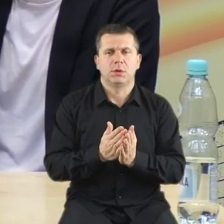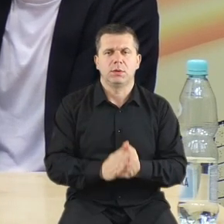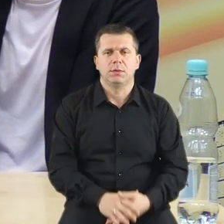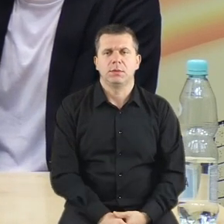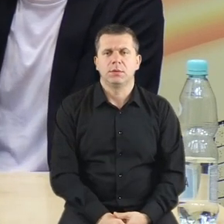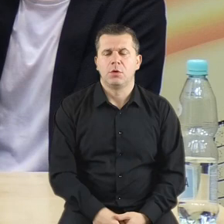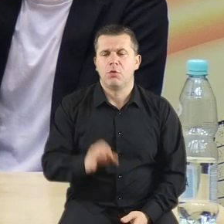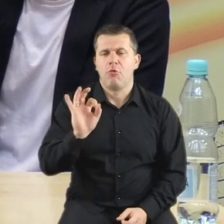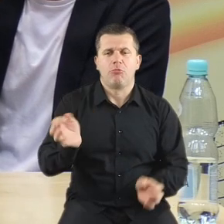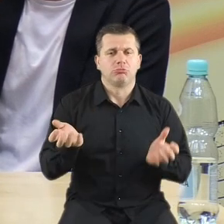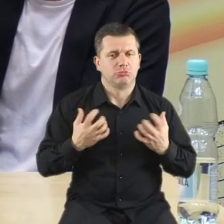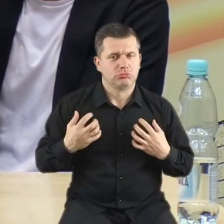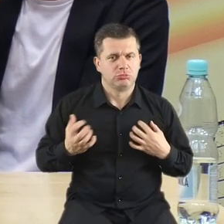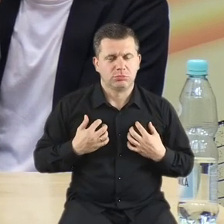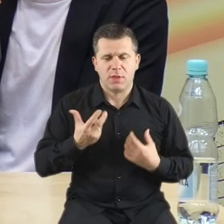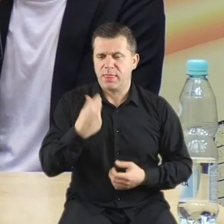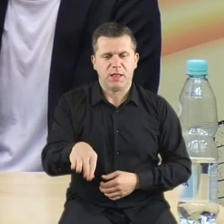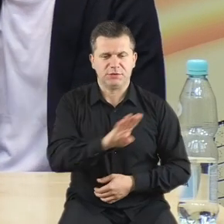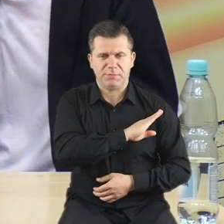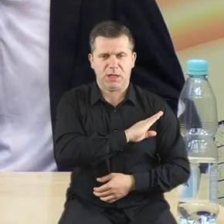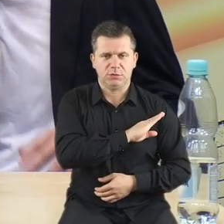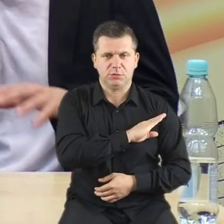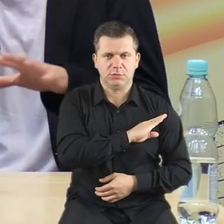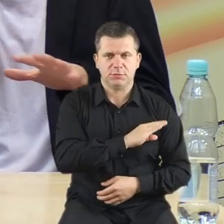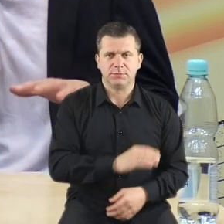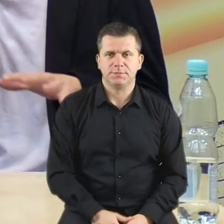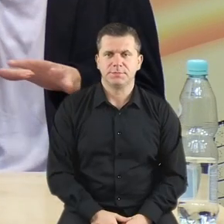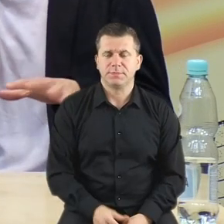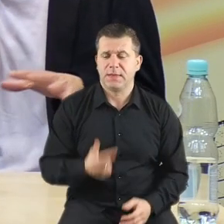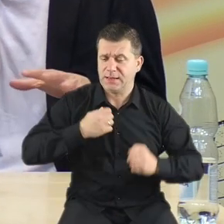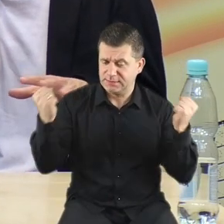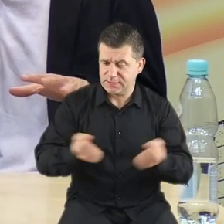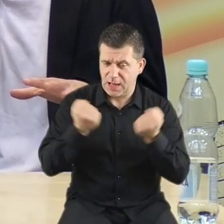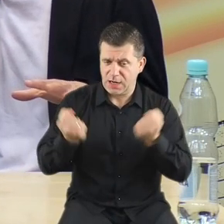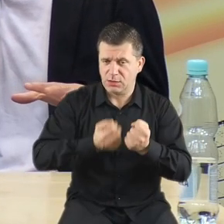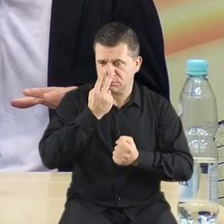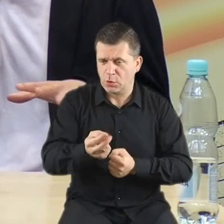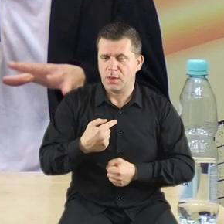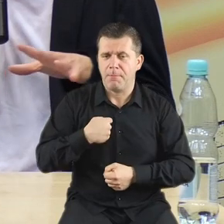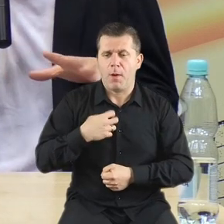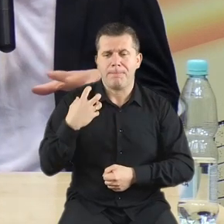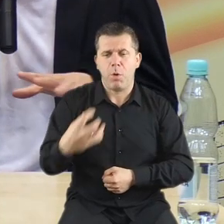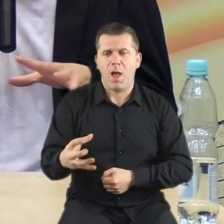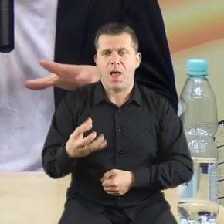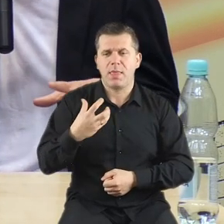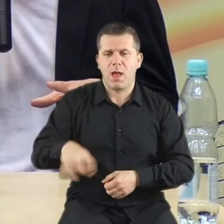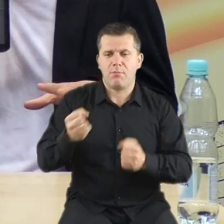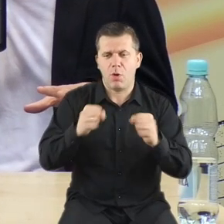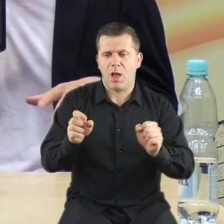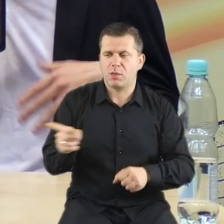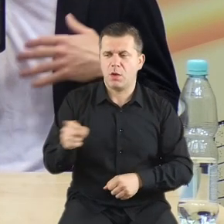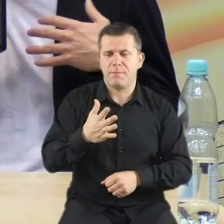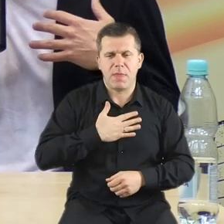o życiu, a nie o śmierci. Też starałem się spojrzeć na tych moich bohaterów. Miałem trochę tej